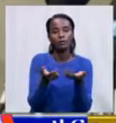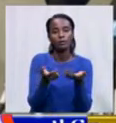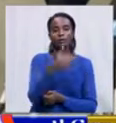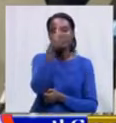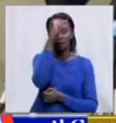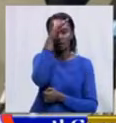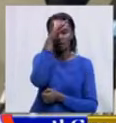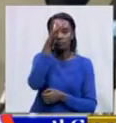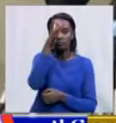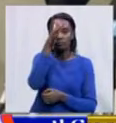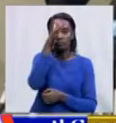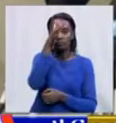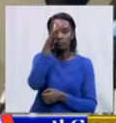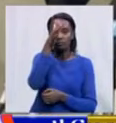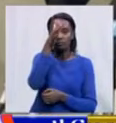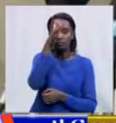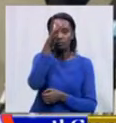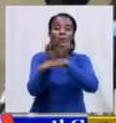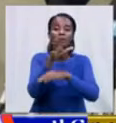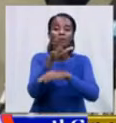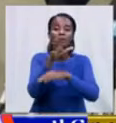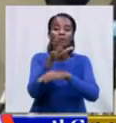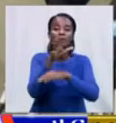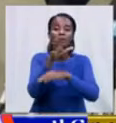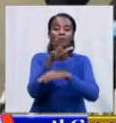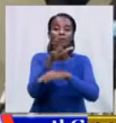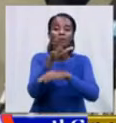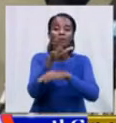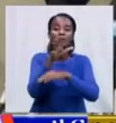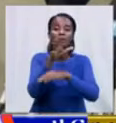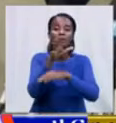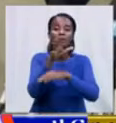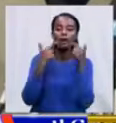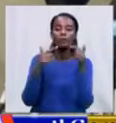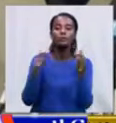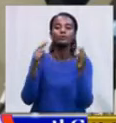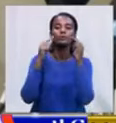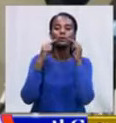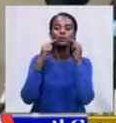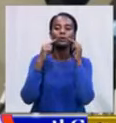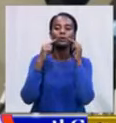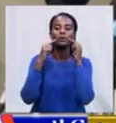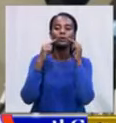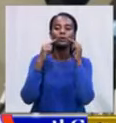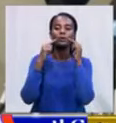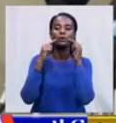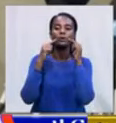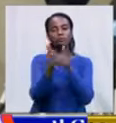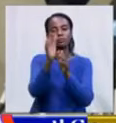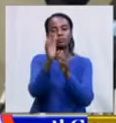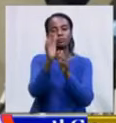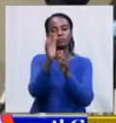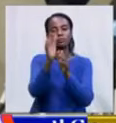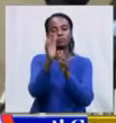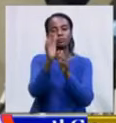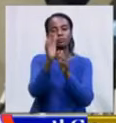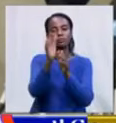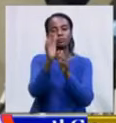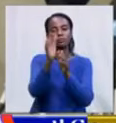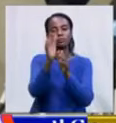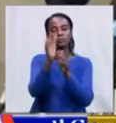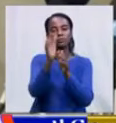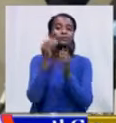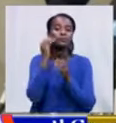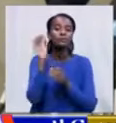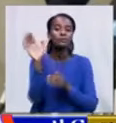አባቶች አስተላለፉትን መልእክትና የመንግስት ያወጀውን አዋጅ የመንግስትን መመሪያ አክብሮ ሁሉም